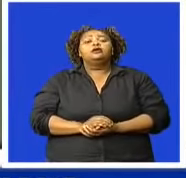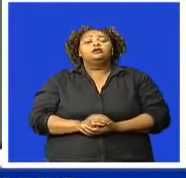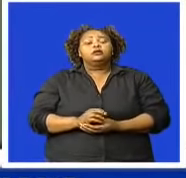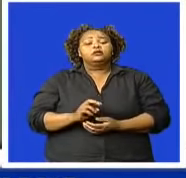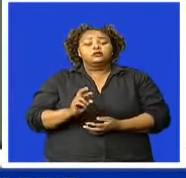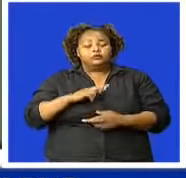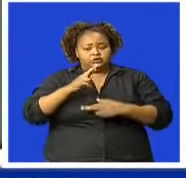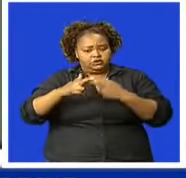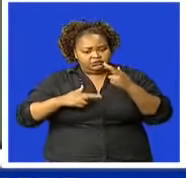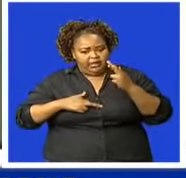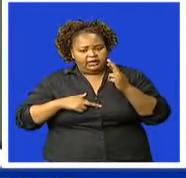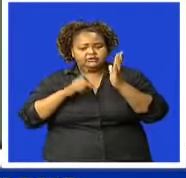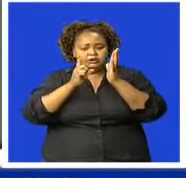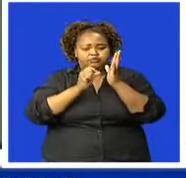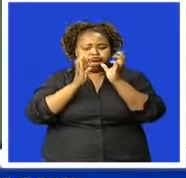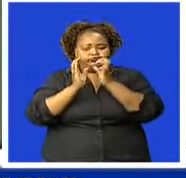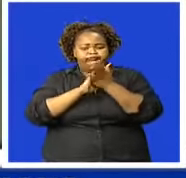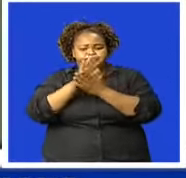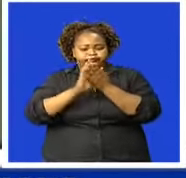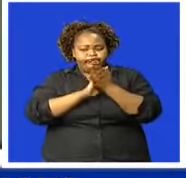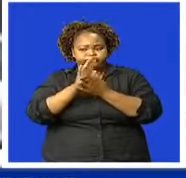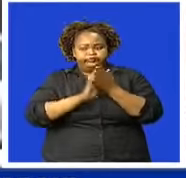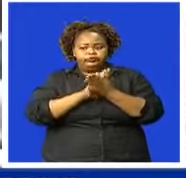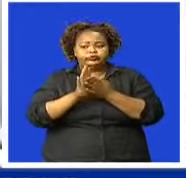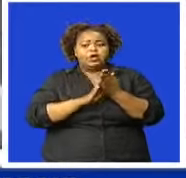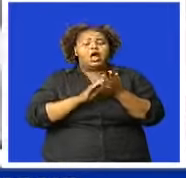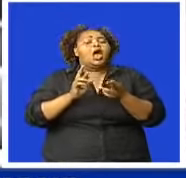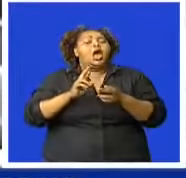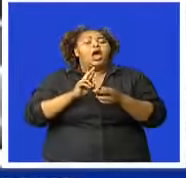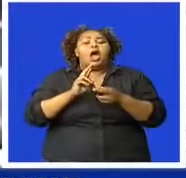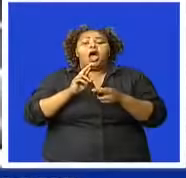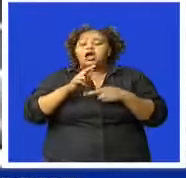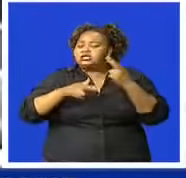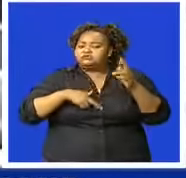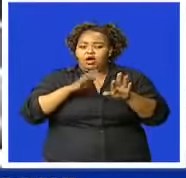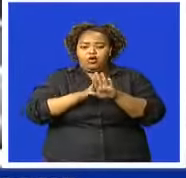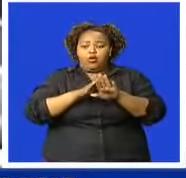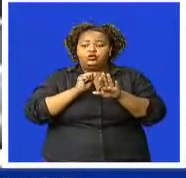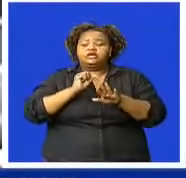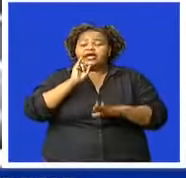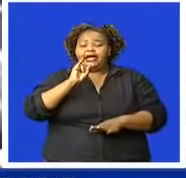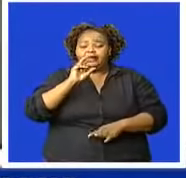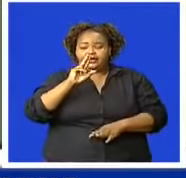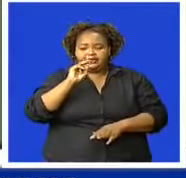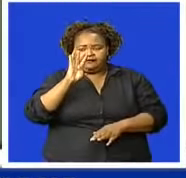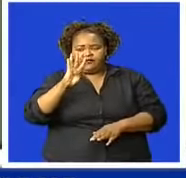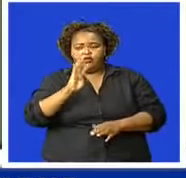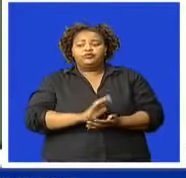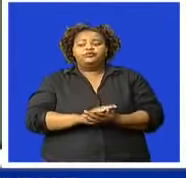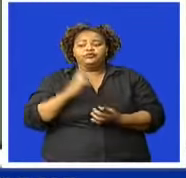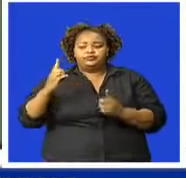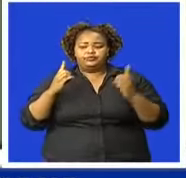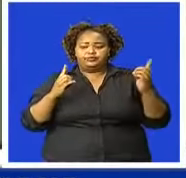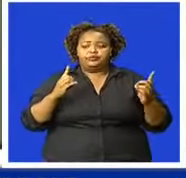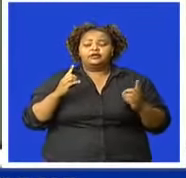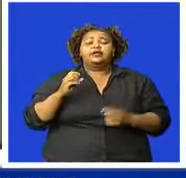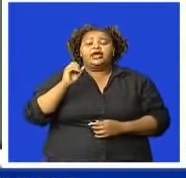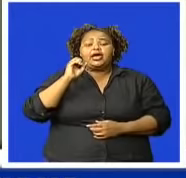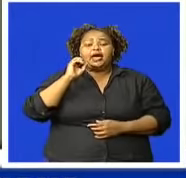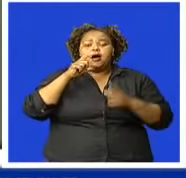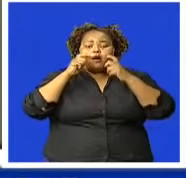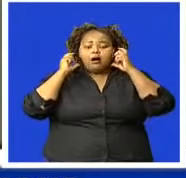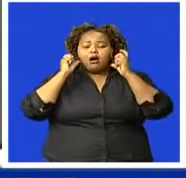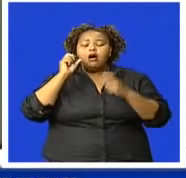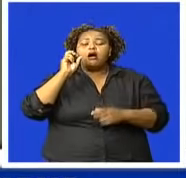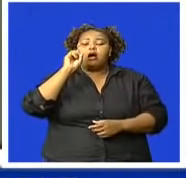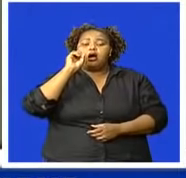sanitizers 74 wato abedinga comply 110 ku social distance markings na 83 kuma face